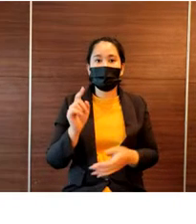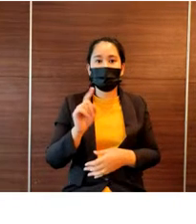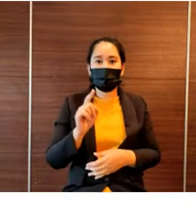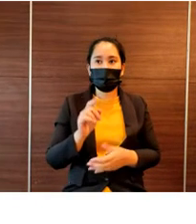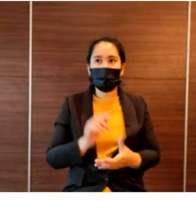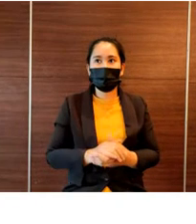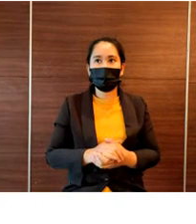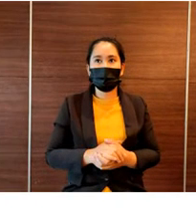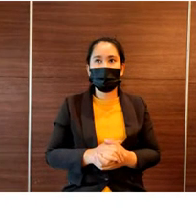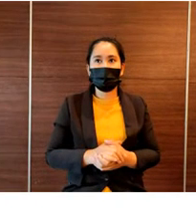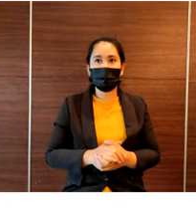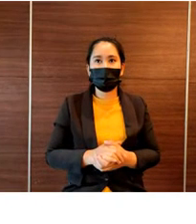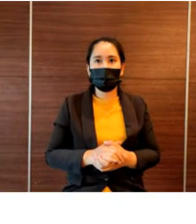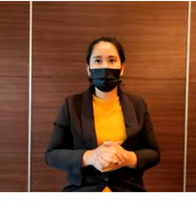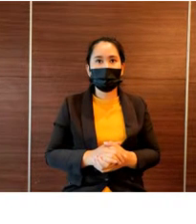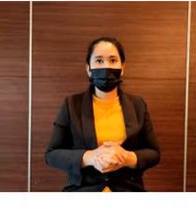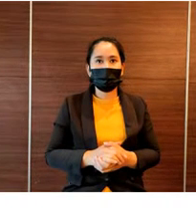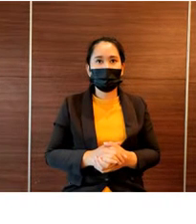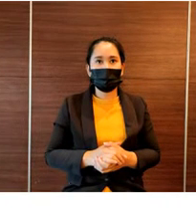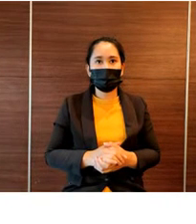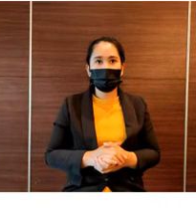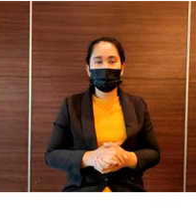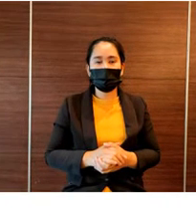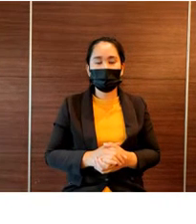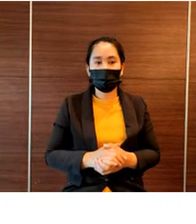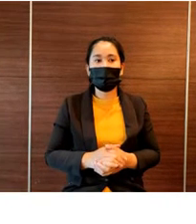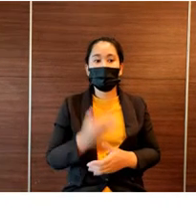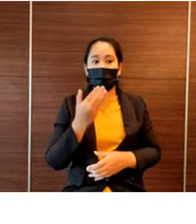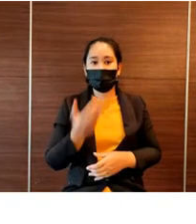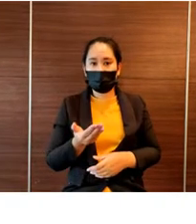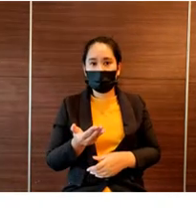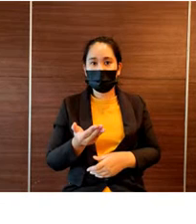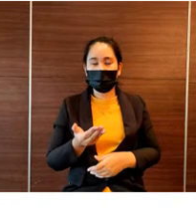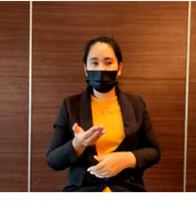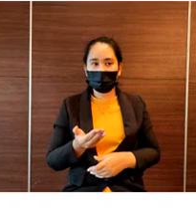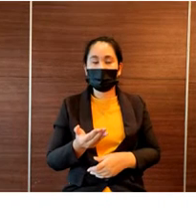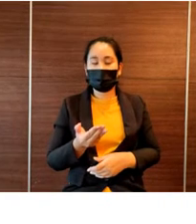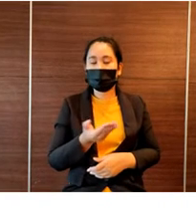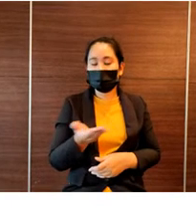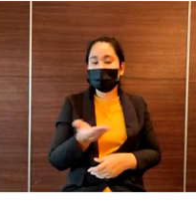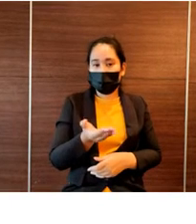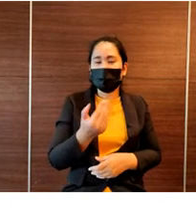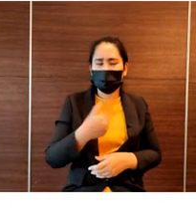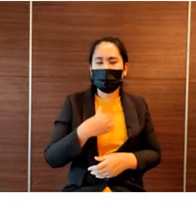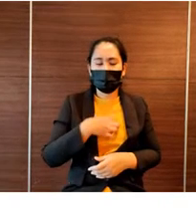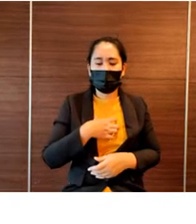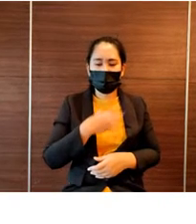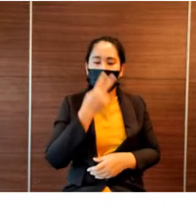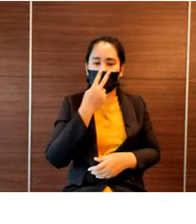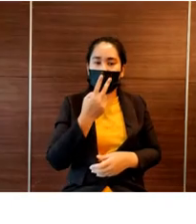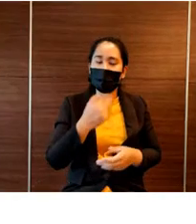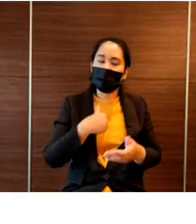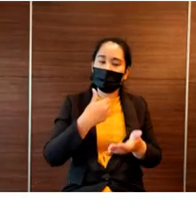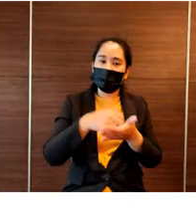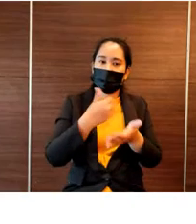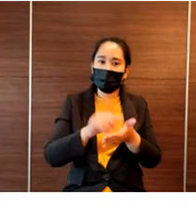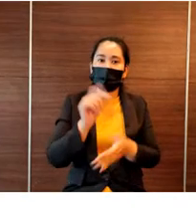ามุมมองอย่างของพี่อาร์กและของอาร์กและของอาร์มของคุณพี่อาร์มก่อนนะอยากเห็นน่ะมันเป็นรูปควรจะเป็นแบ